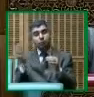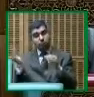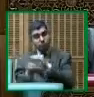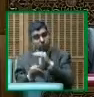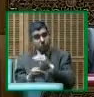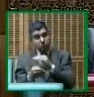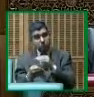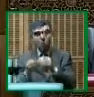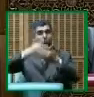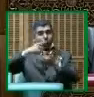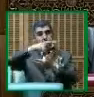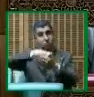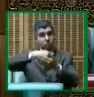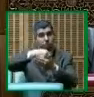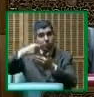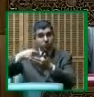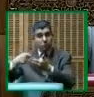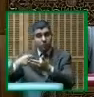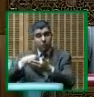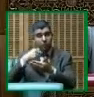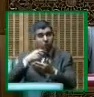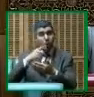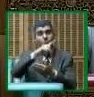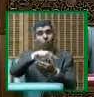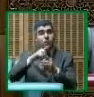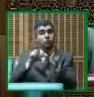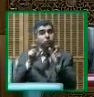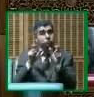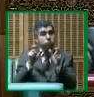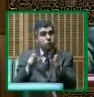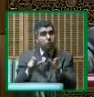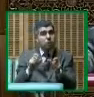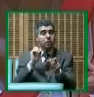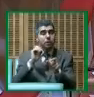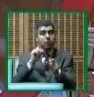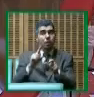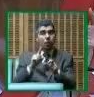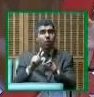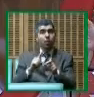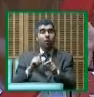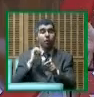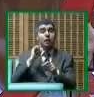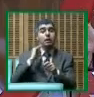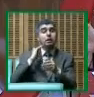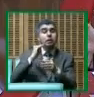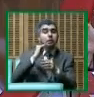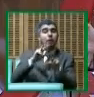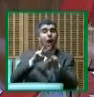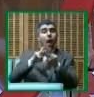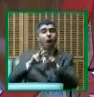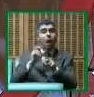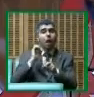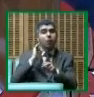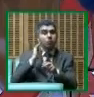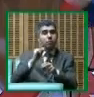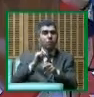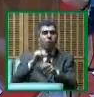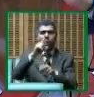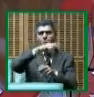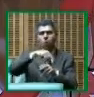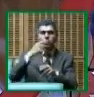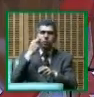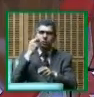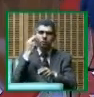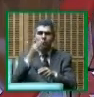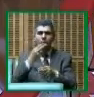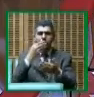على الموجود وما كانش خصهم يبنيوا على الموجود، والتراخيص وهناك مسؤوليات تتعين ان تحدد على هذا المستوى،